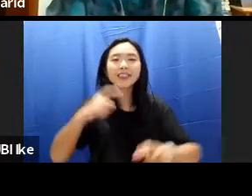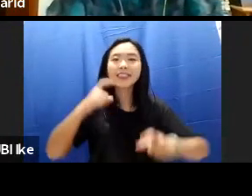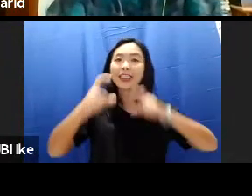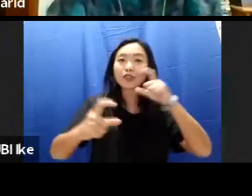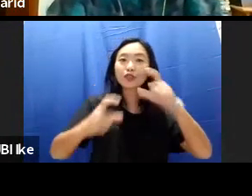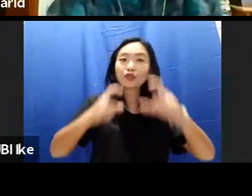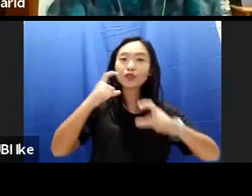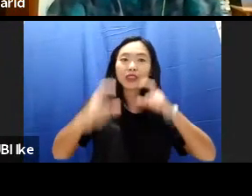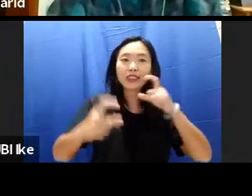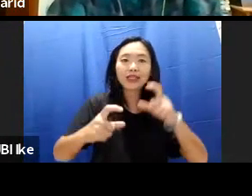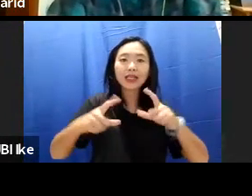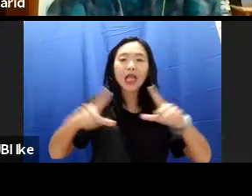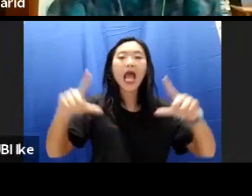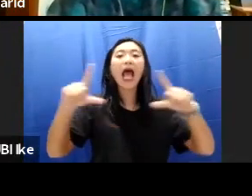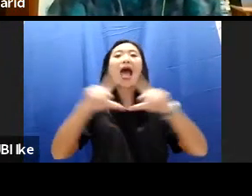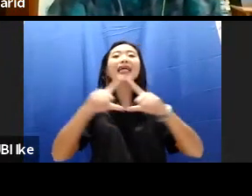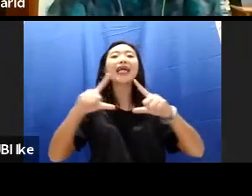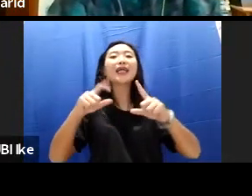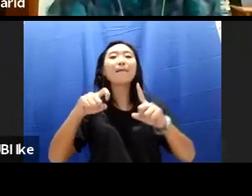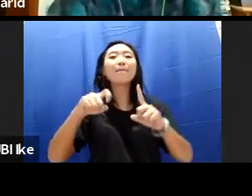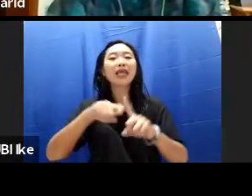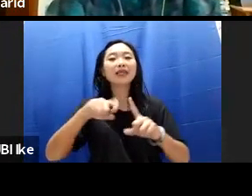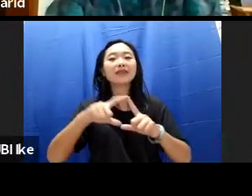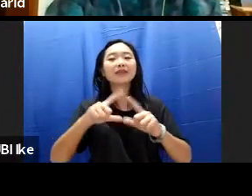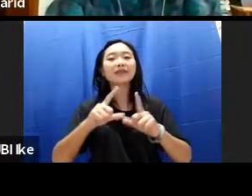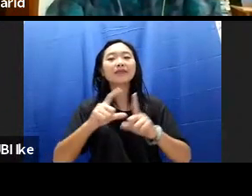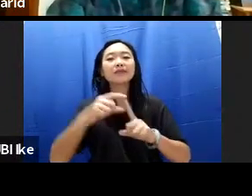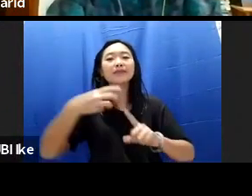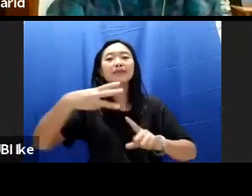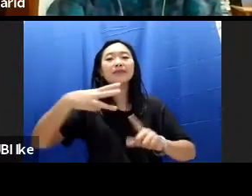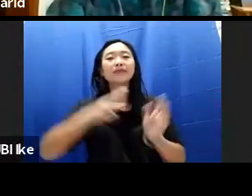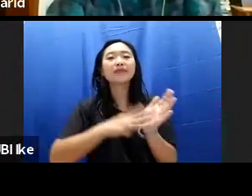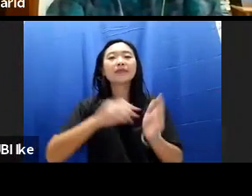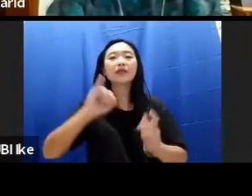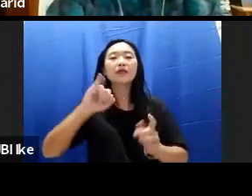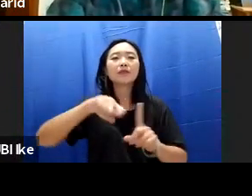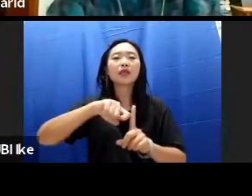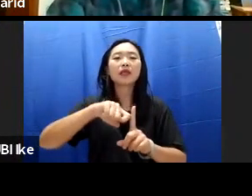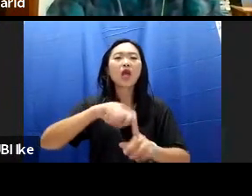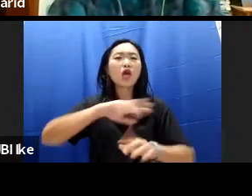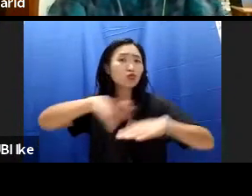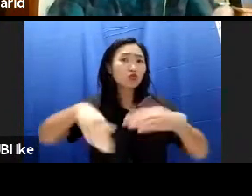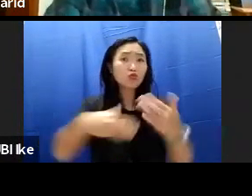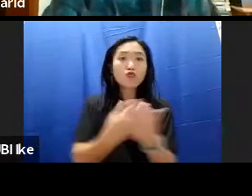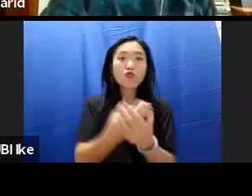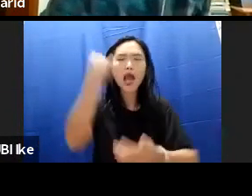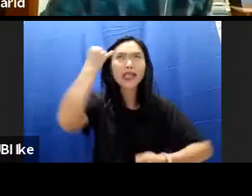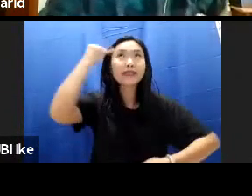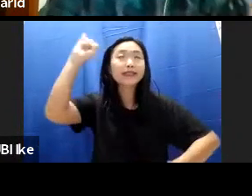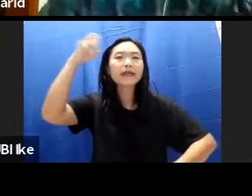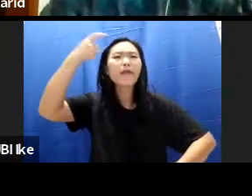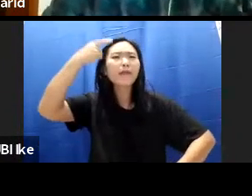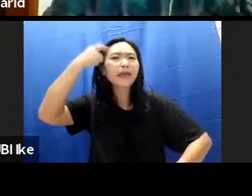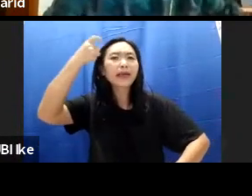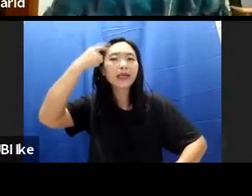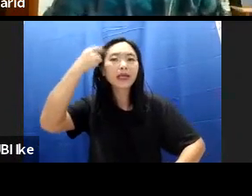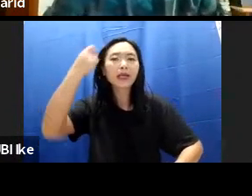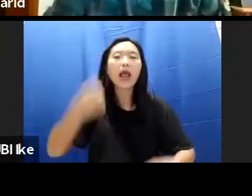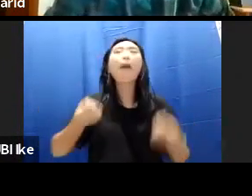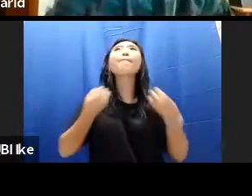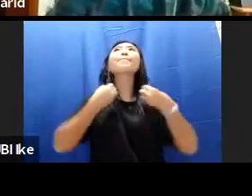suara, semua pendapat atau opini, juga pemikiran diberi ruang bebas untuk diekspresikan dan